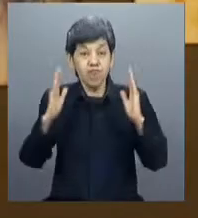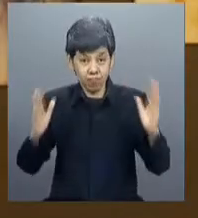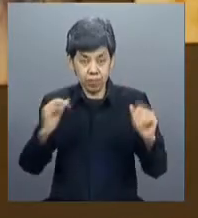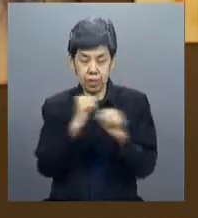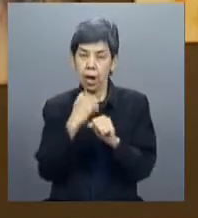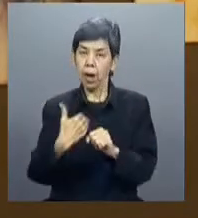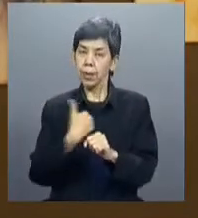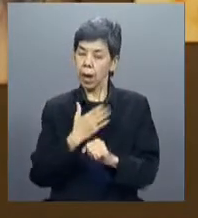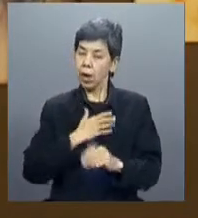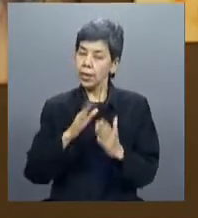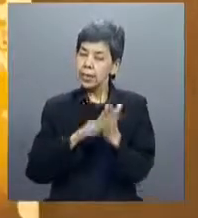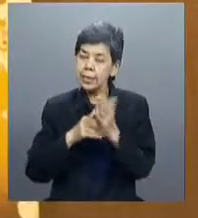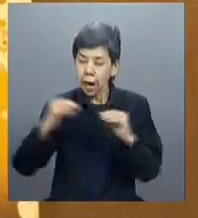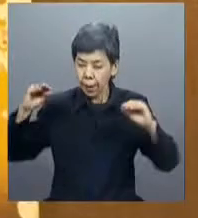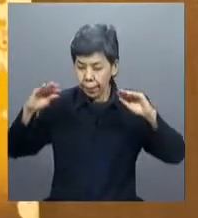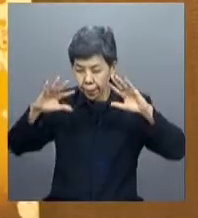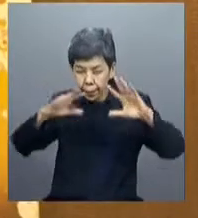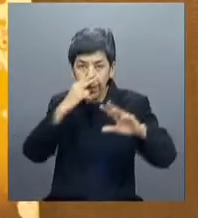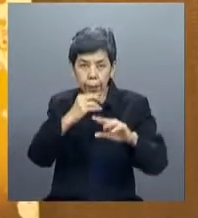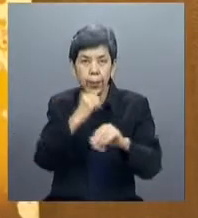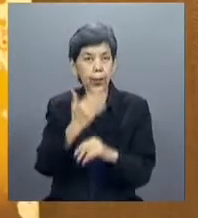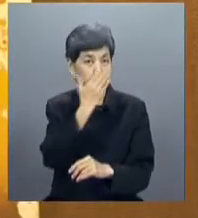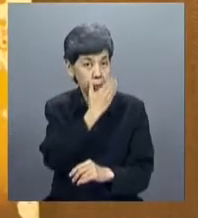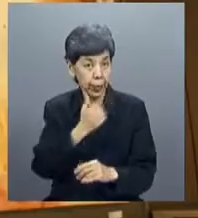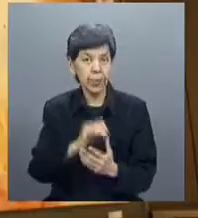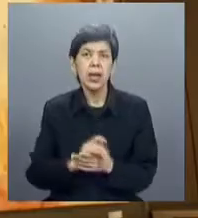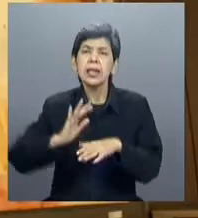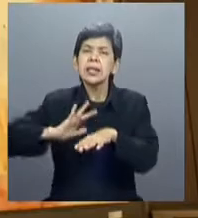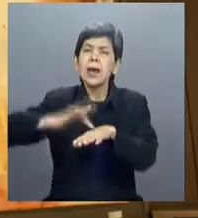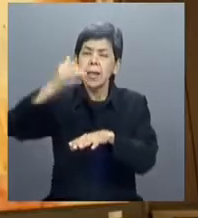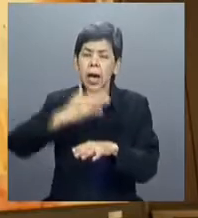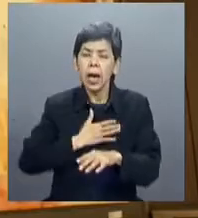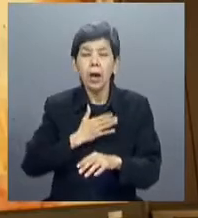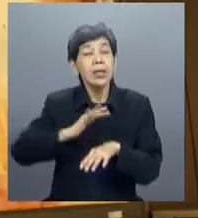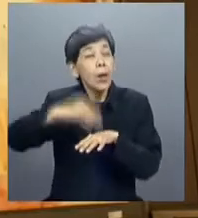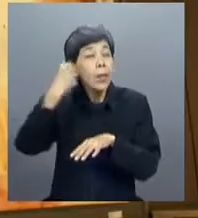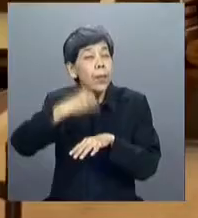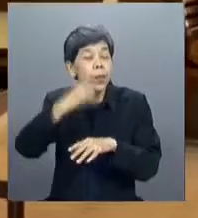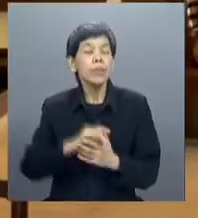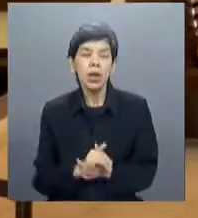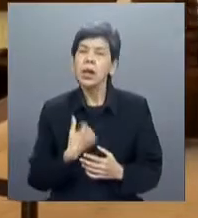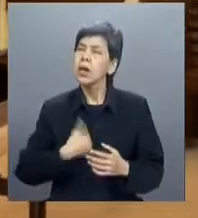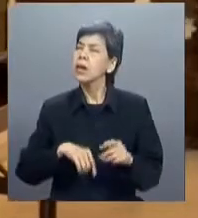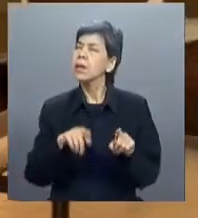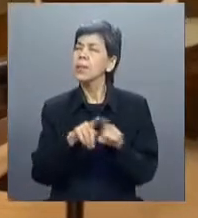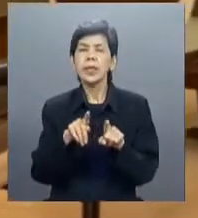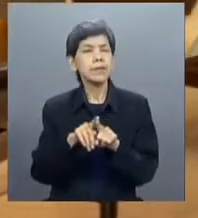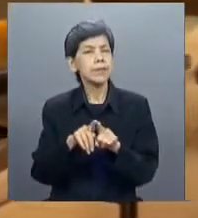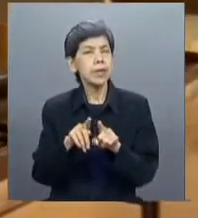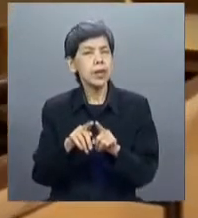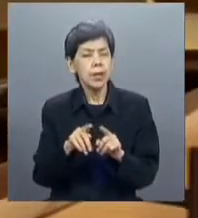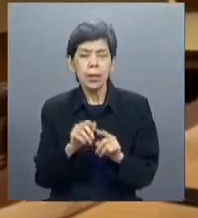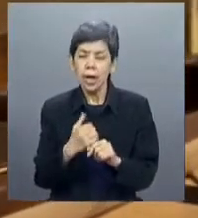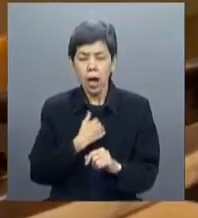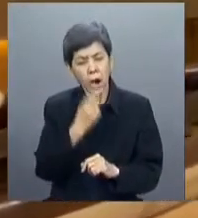และเน้นที่การใช้สีและแสงเพื่อสื่ออารมณ์ของภาพ คือธรรมชาติเราอยู่ในธรรมชาติอยู่แล้วเหมือนมันเป็นเรื่องของ